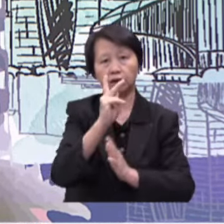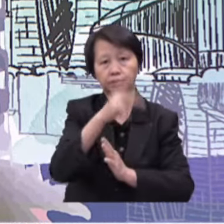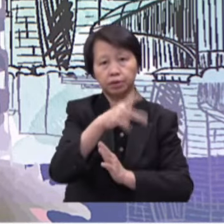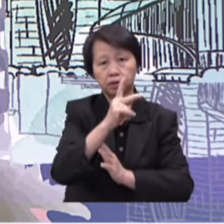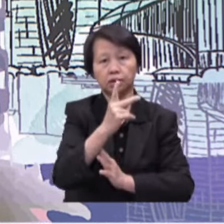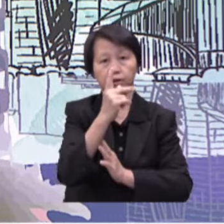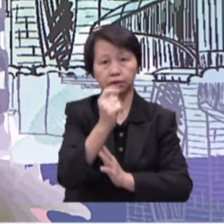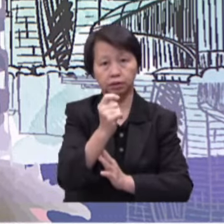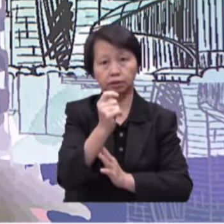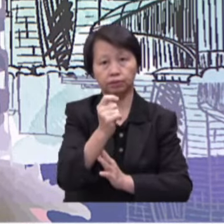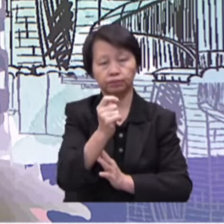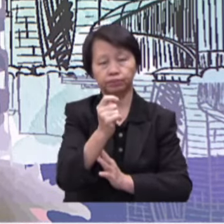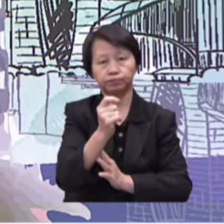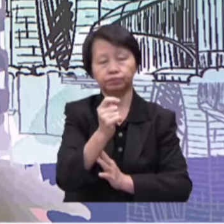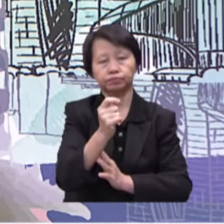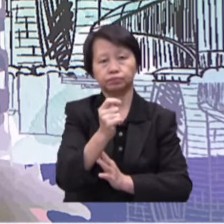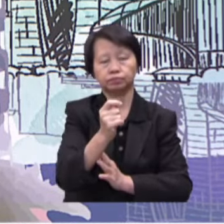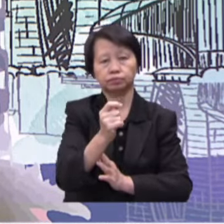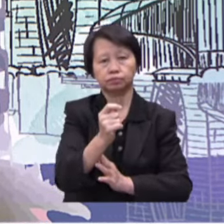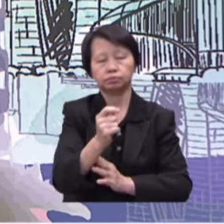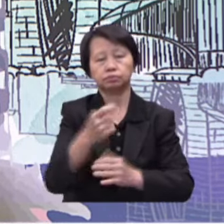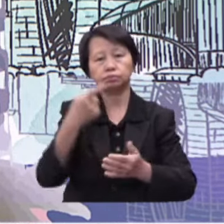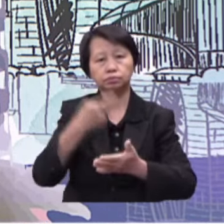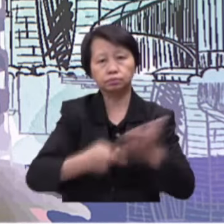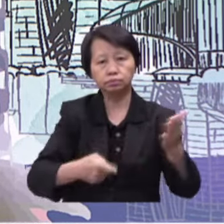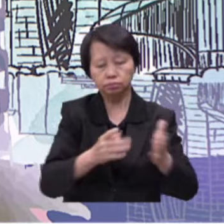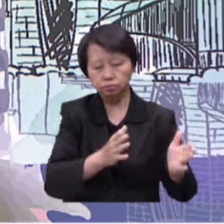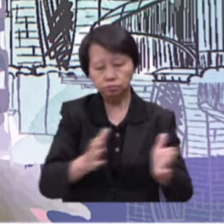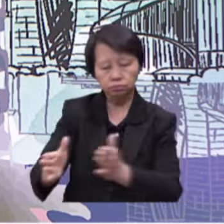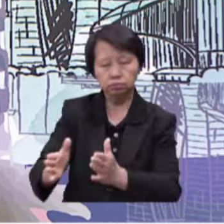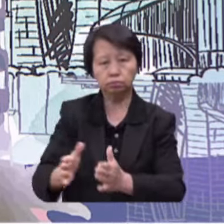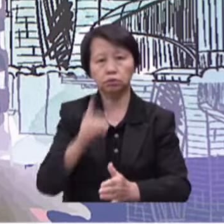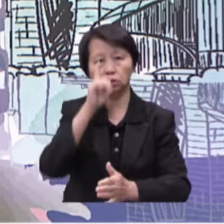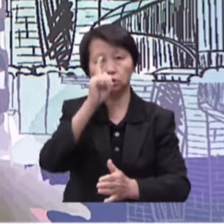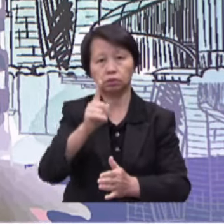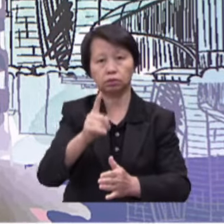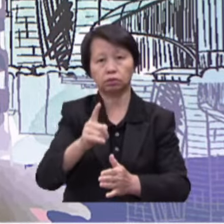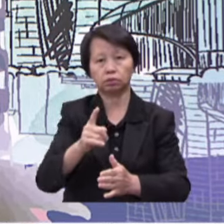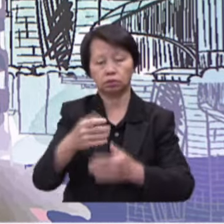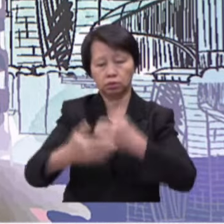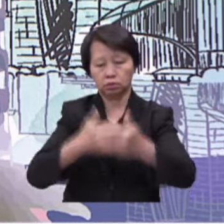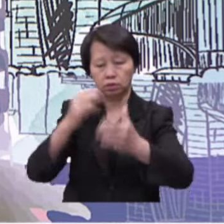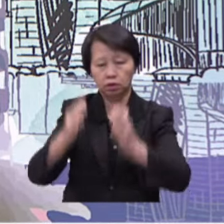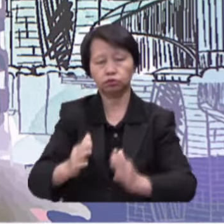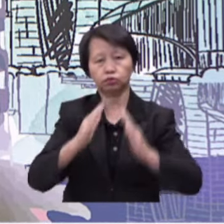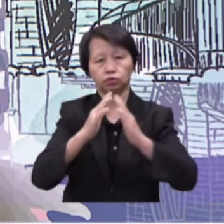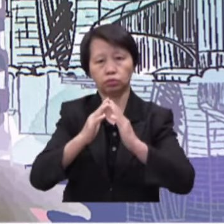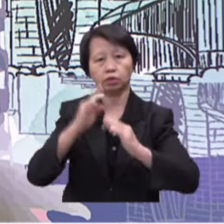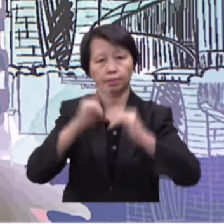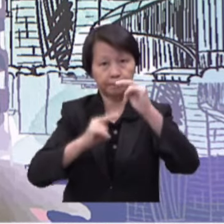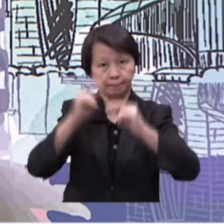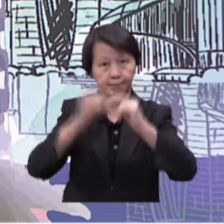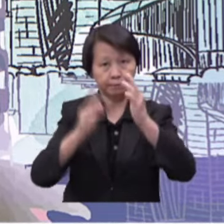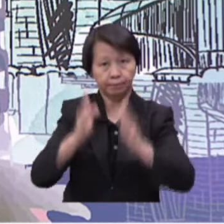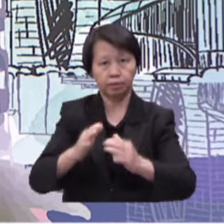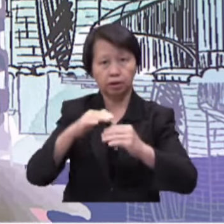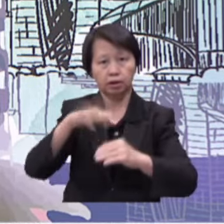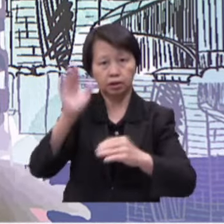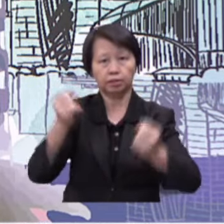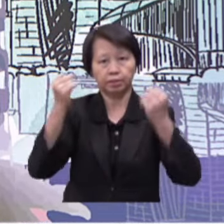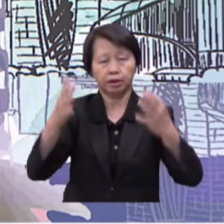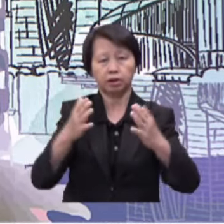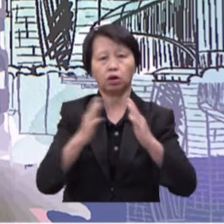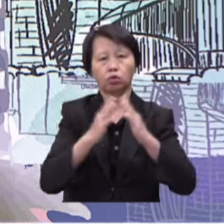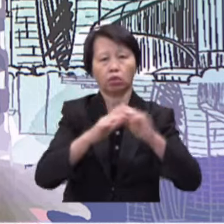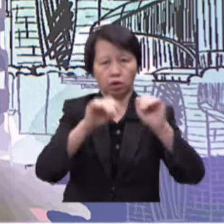kepada Menteri berkenaan yaitu Apakah strategi untuk memastikan para pemacu Perumahan Pembina lebih banyak rumah